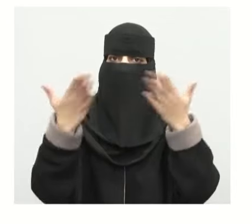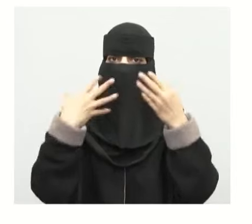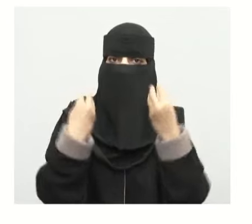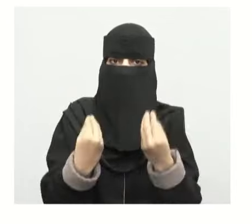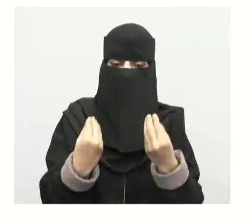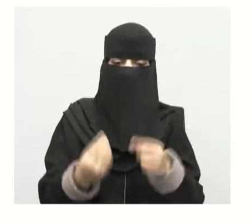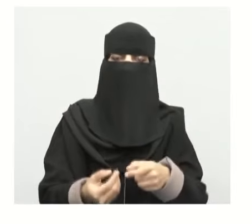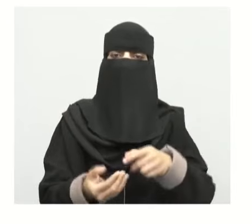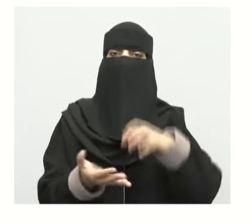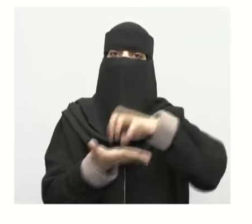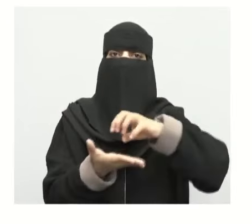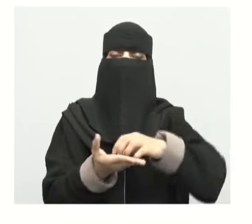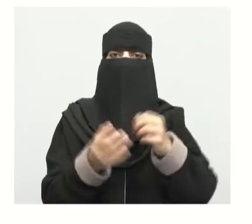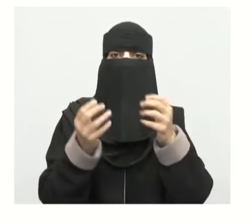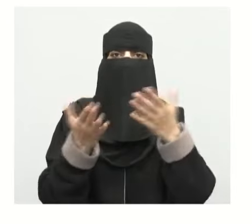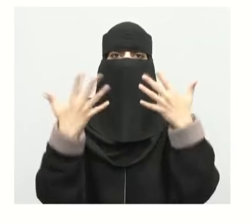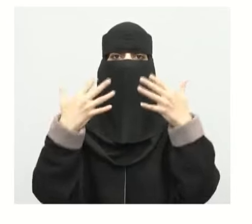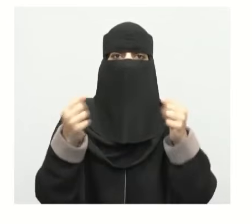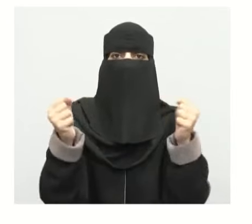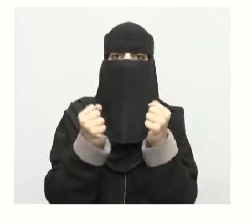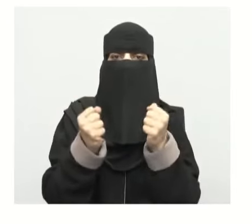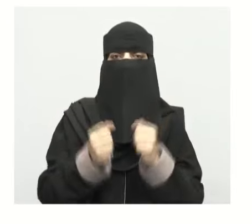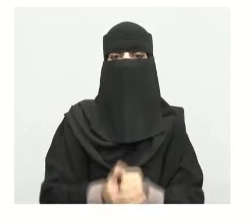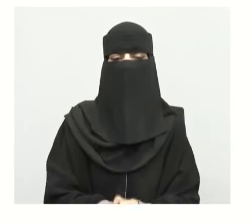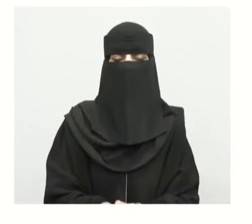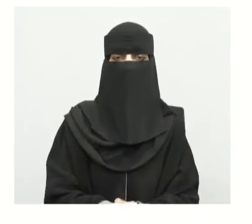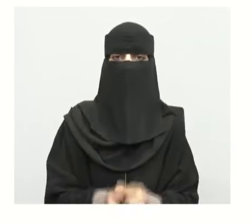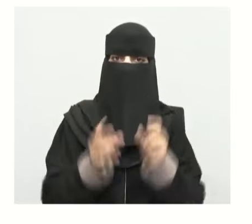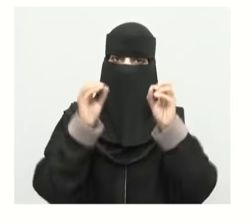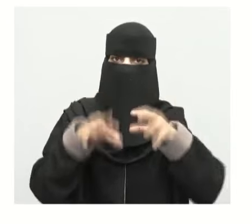مناطق بارده بارك الله